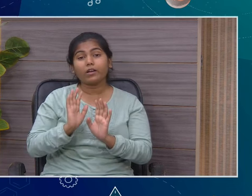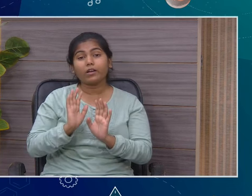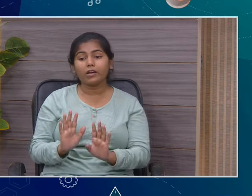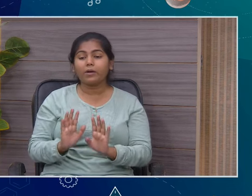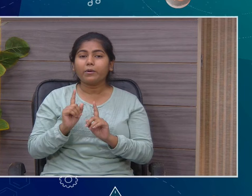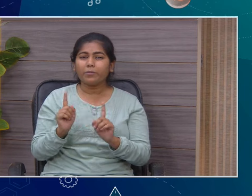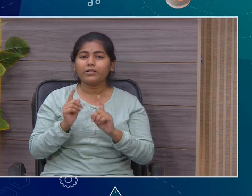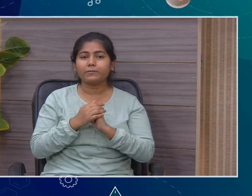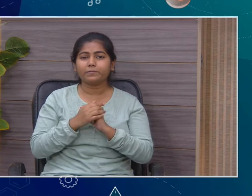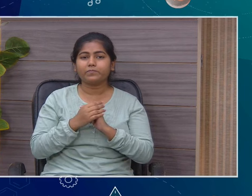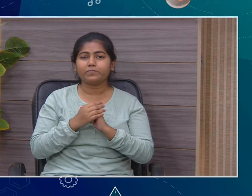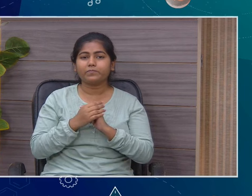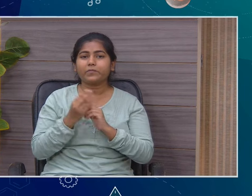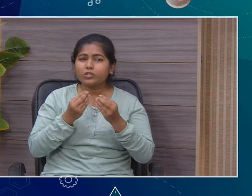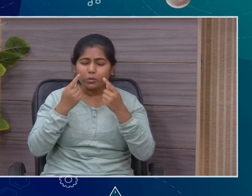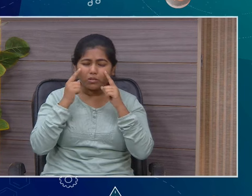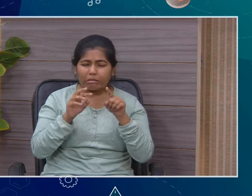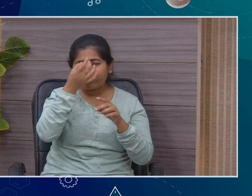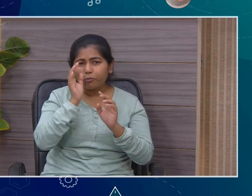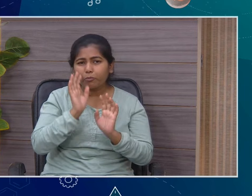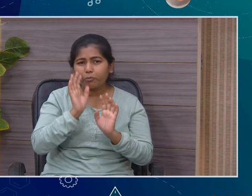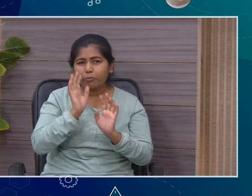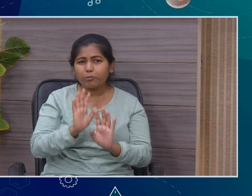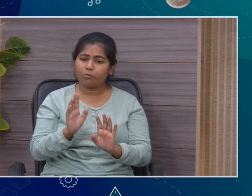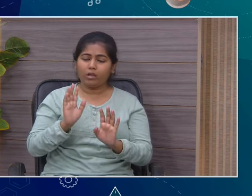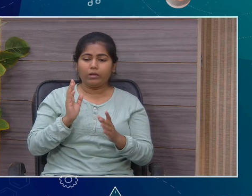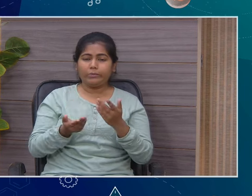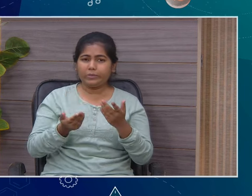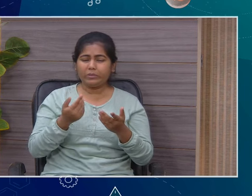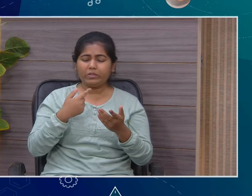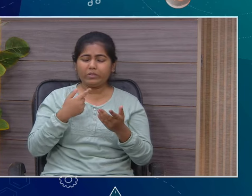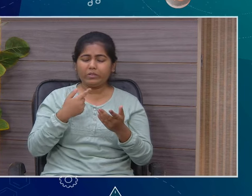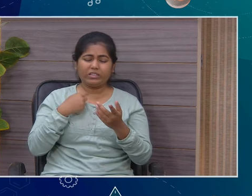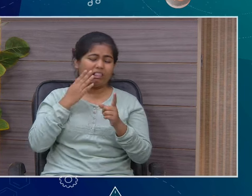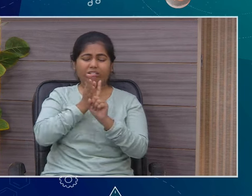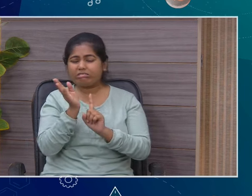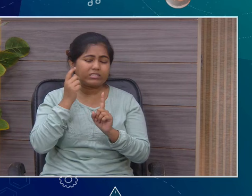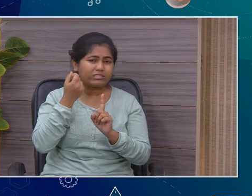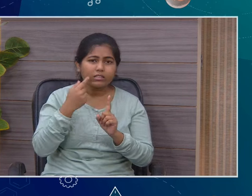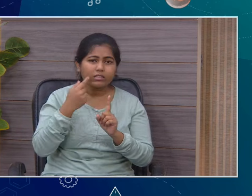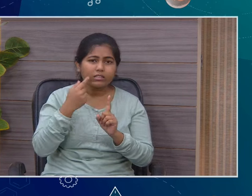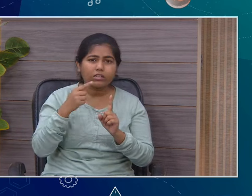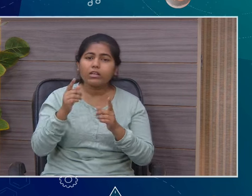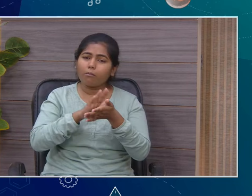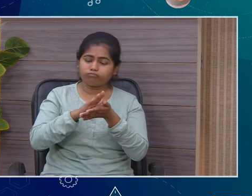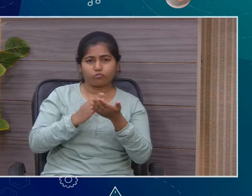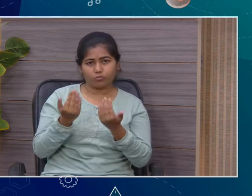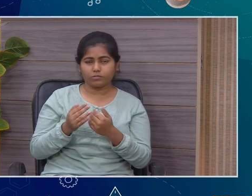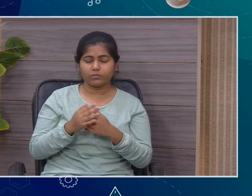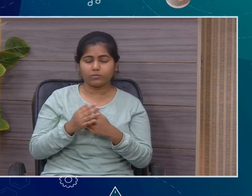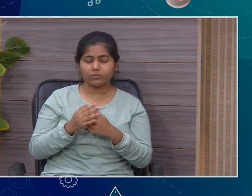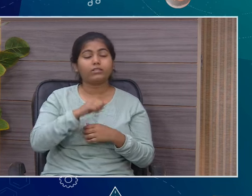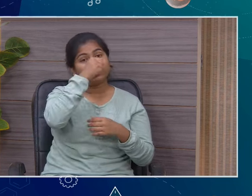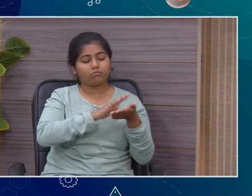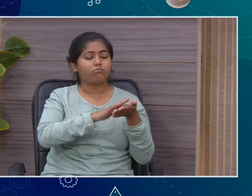थोड़ा स्लाइटली जिनको प्रॉब्लम है देखने में उनके लिए फिर भी ये सक्षम हो सकता है लेकिन क्या हम इसको ब्रेल में बना सकते हैं? बिल्कुल डेफिनेटली